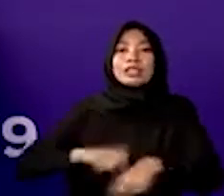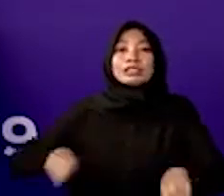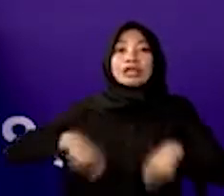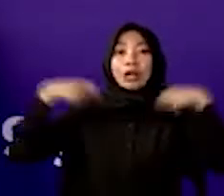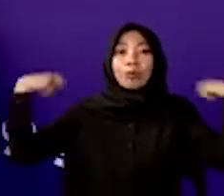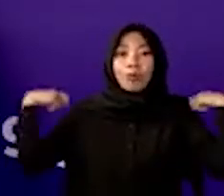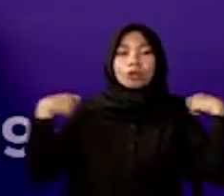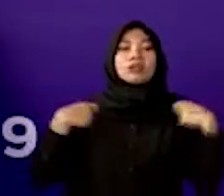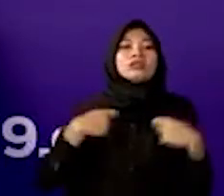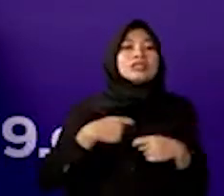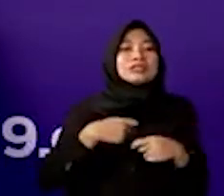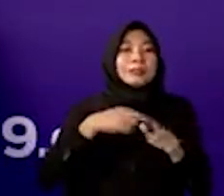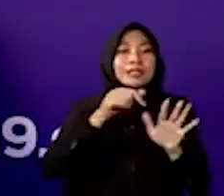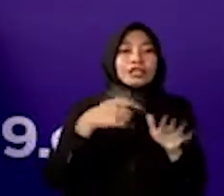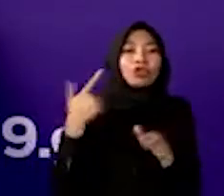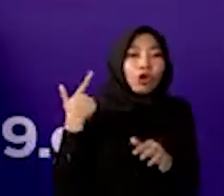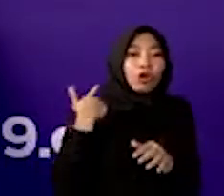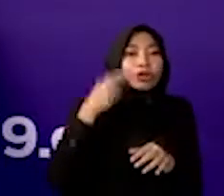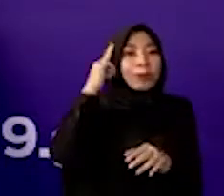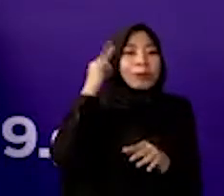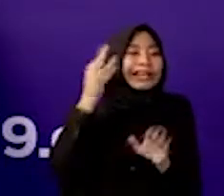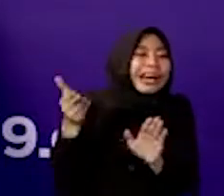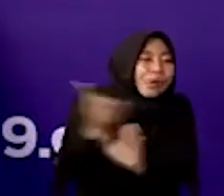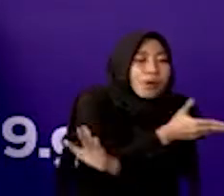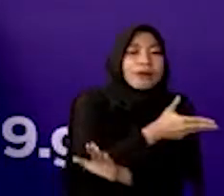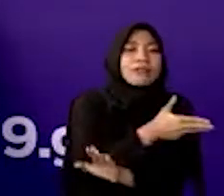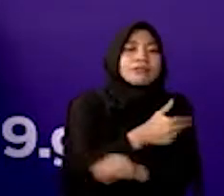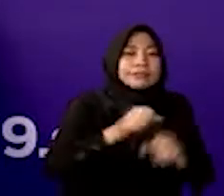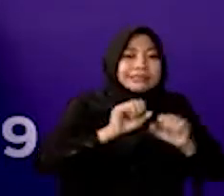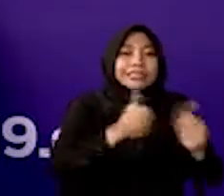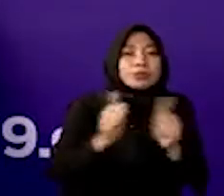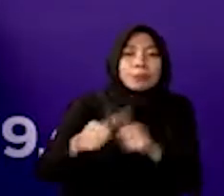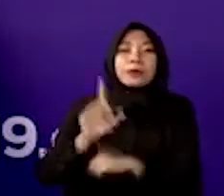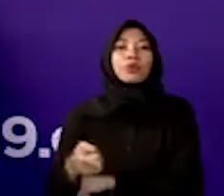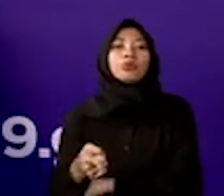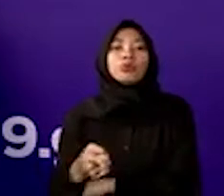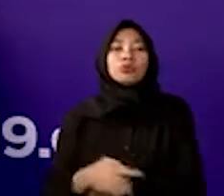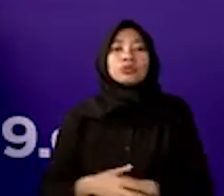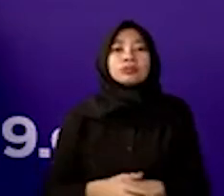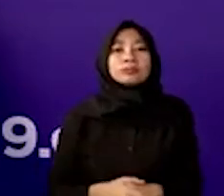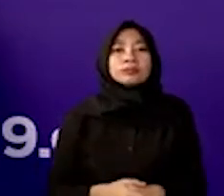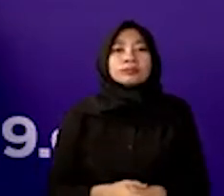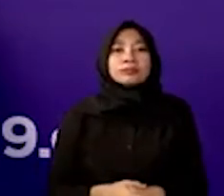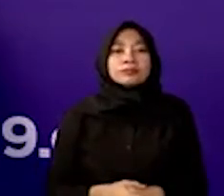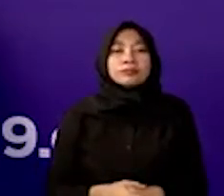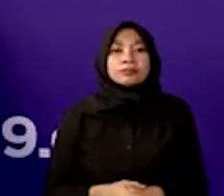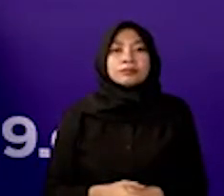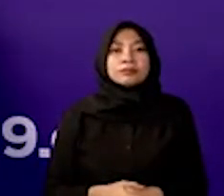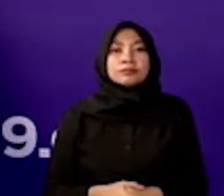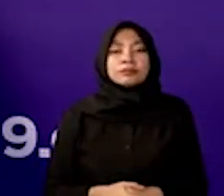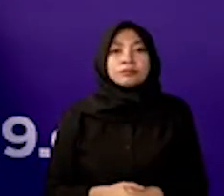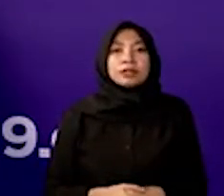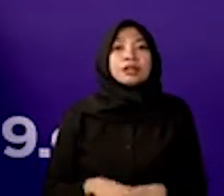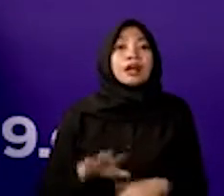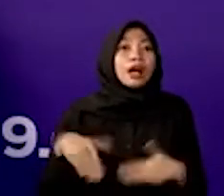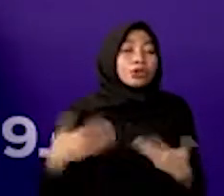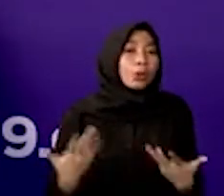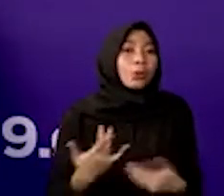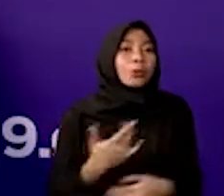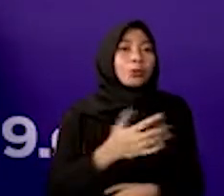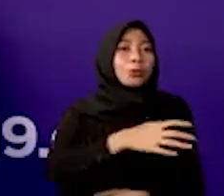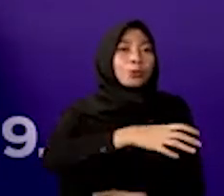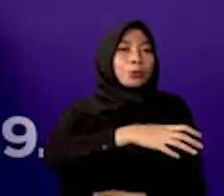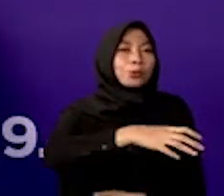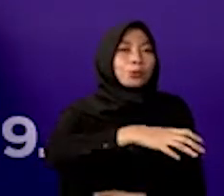semuanya sudah kita Ingatkan untuk disiapkan lebih awal lagi demikian juga sejumlah daerah yang masih belum mengalami